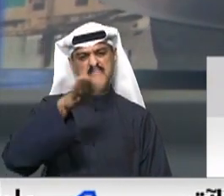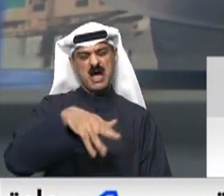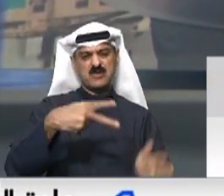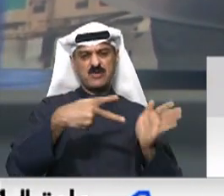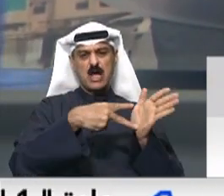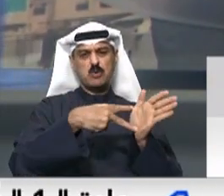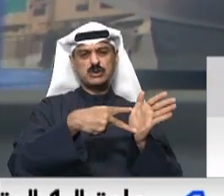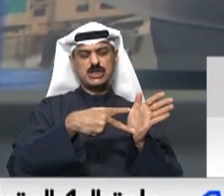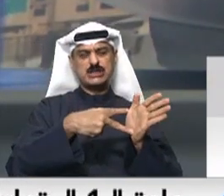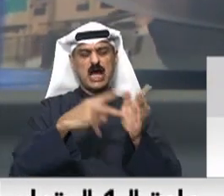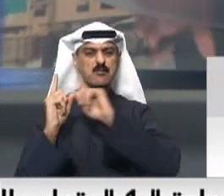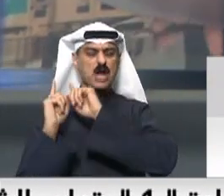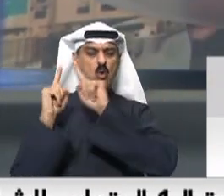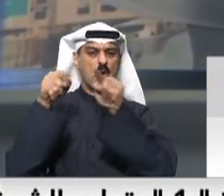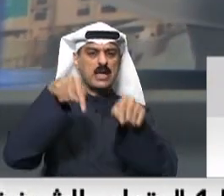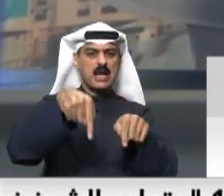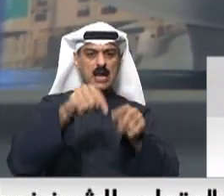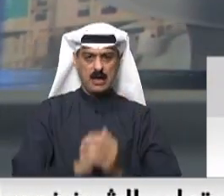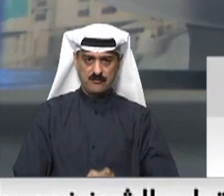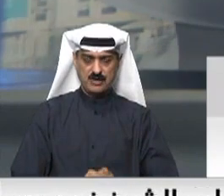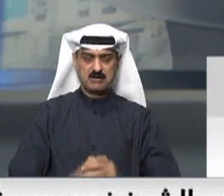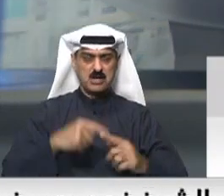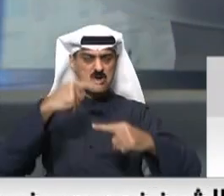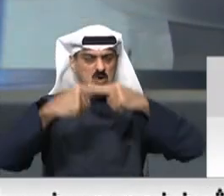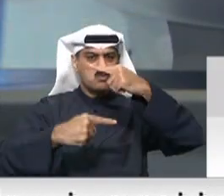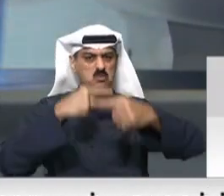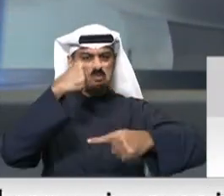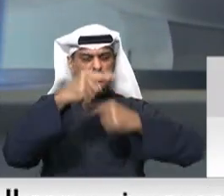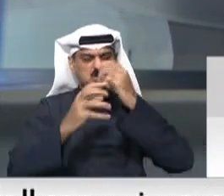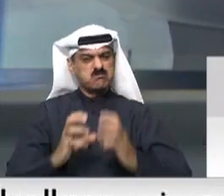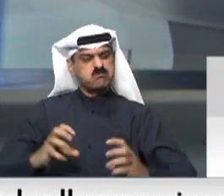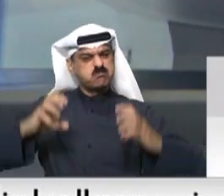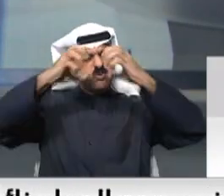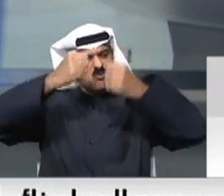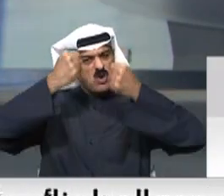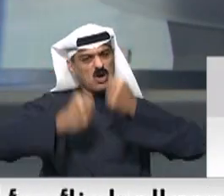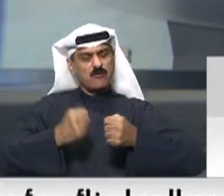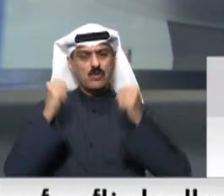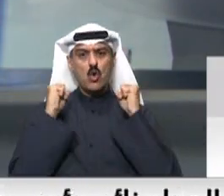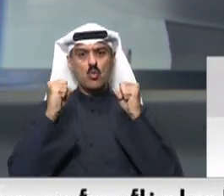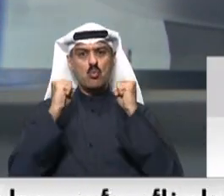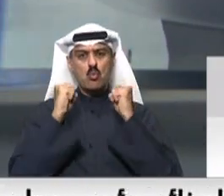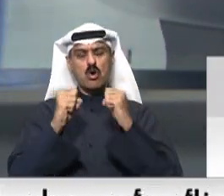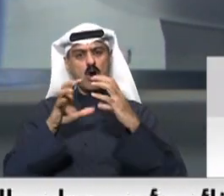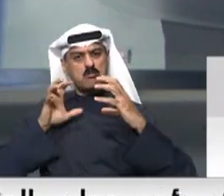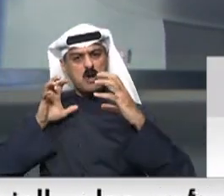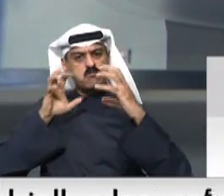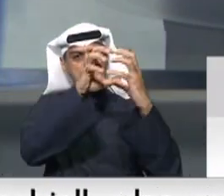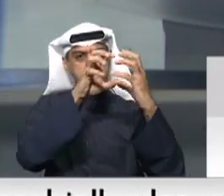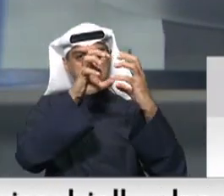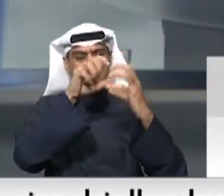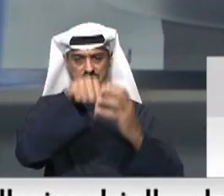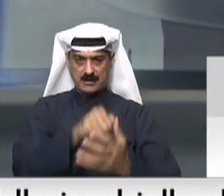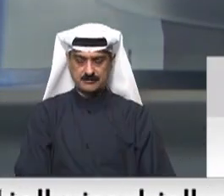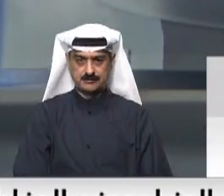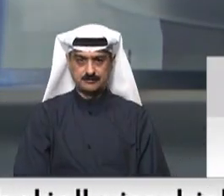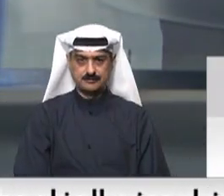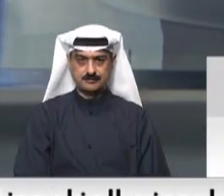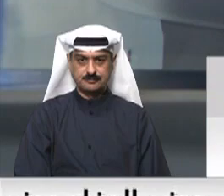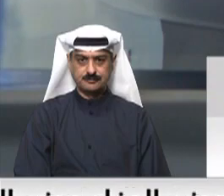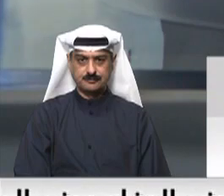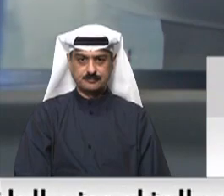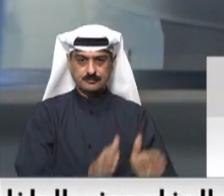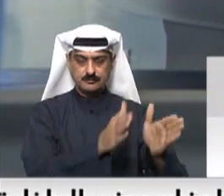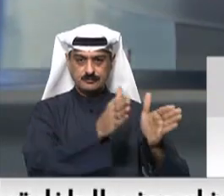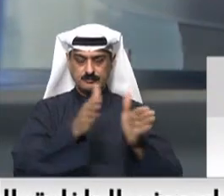24 الساعه الماضيه بالتوازي مع معارك ضاريه بين المقاومه وقوات الاحتلال هذا وياتي